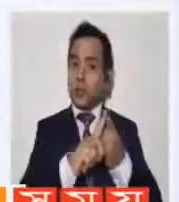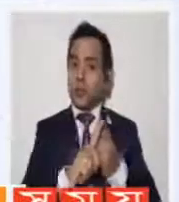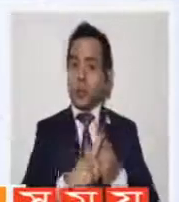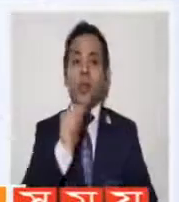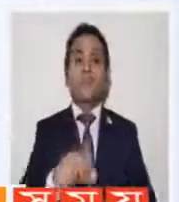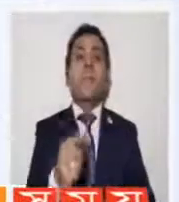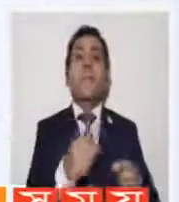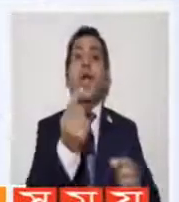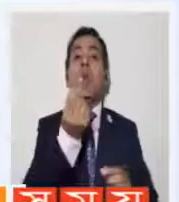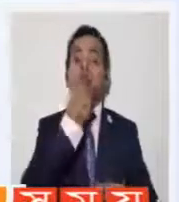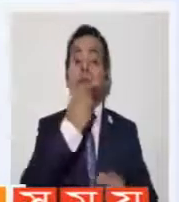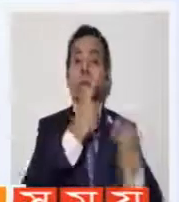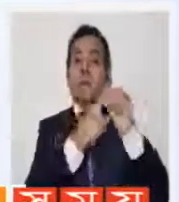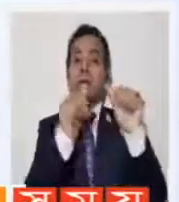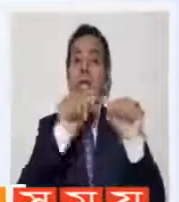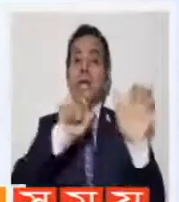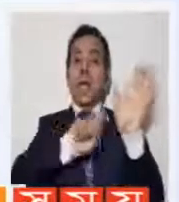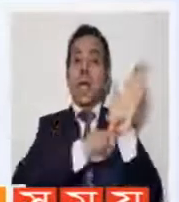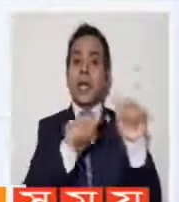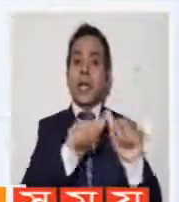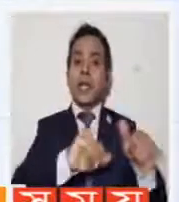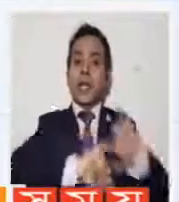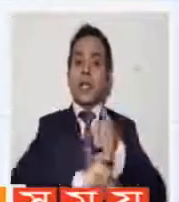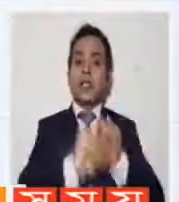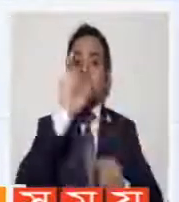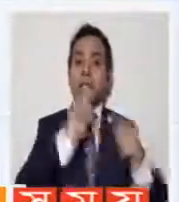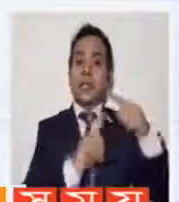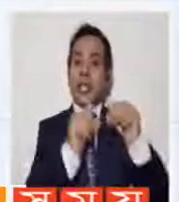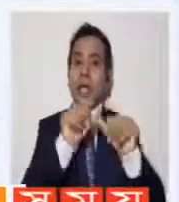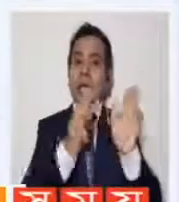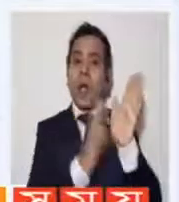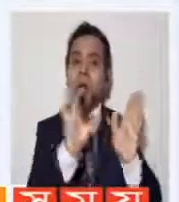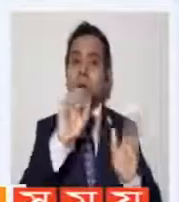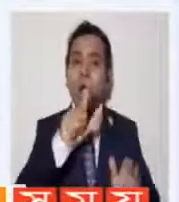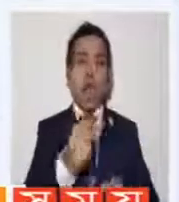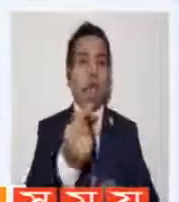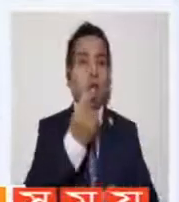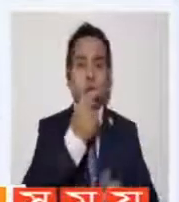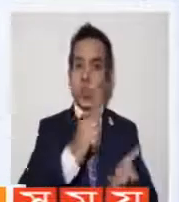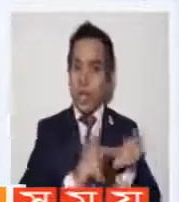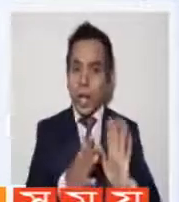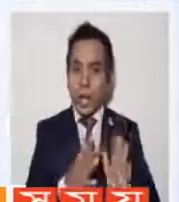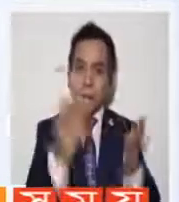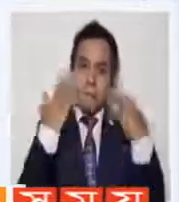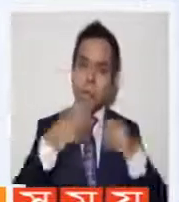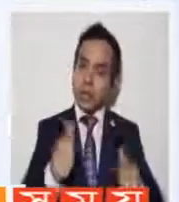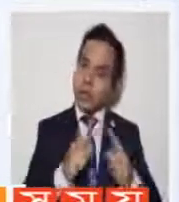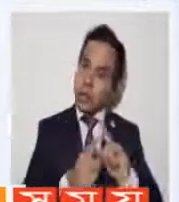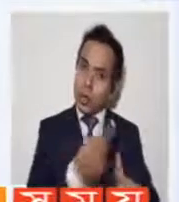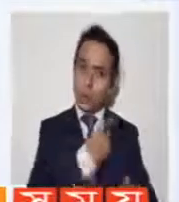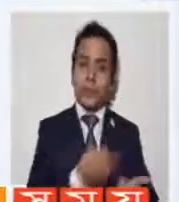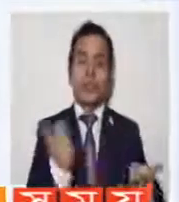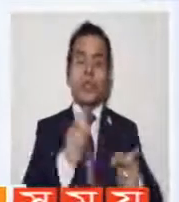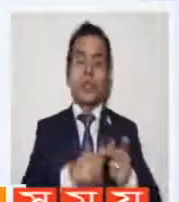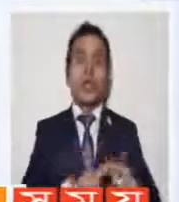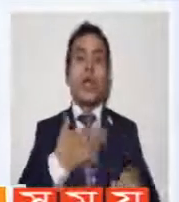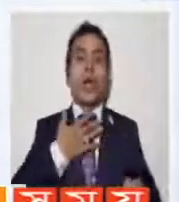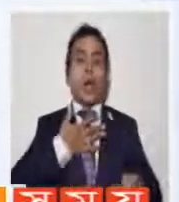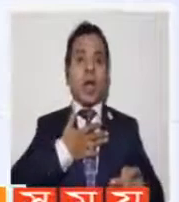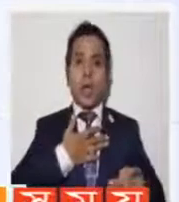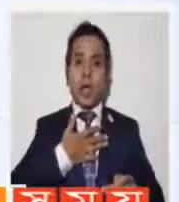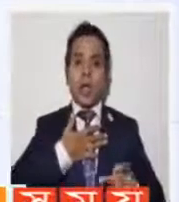सेई विषये आजके आपनादेरके जानाबो। एइगुलो हलो जर कमानोर ओषुध, जेमन प्यारासिटामल सेवन